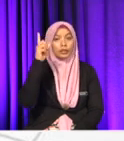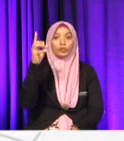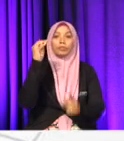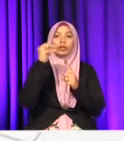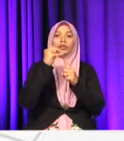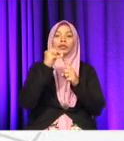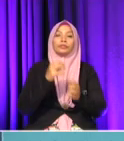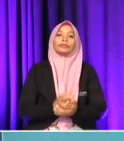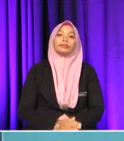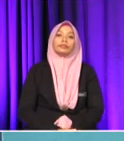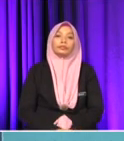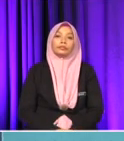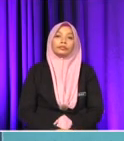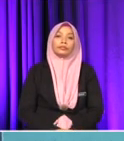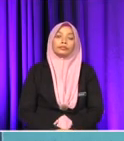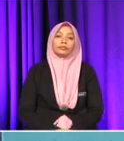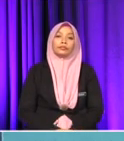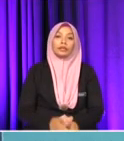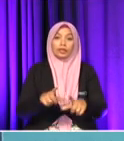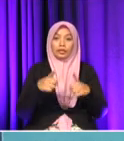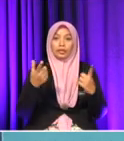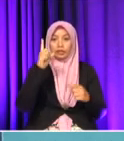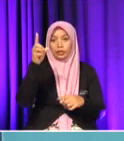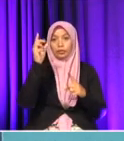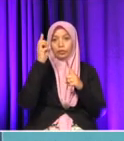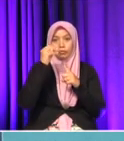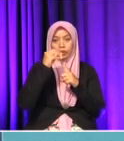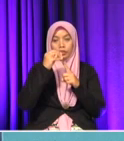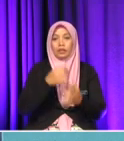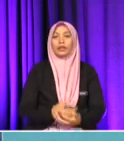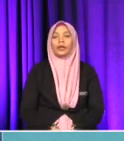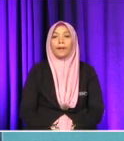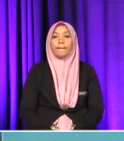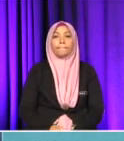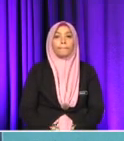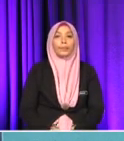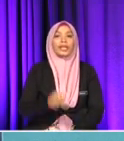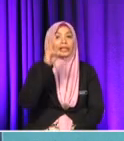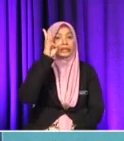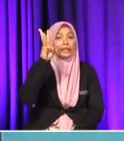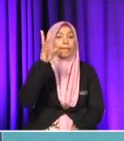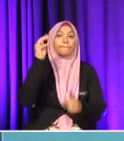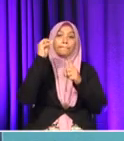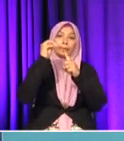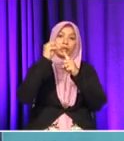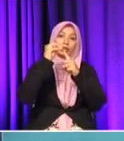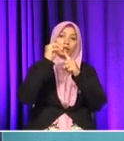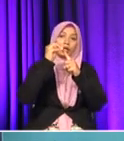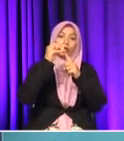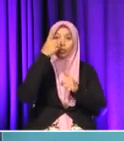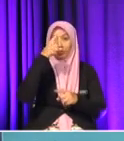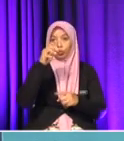Nah jadi ini eee Bagaimana dipermakan diberikan dalam pencak silat ya nama kalau begitu mudah untuk murid mendapatkan